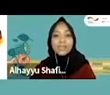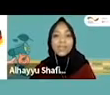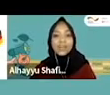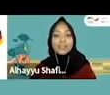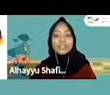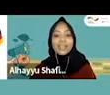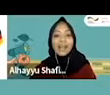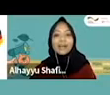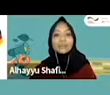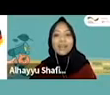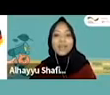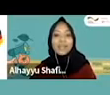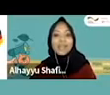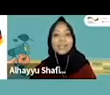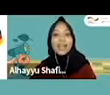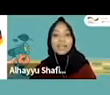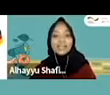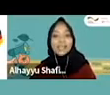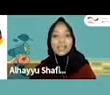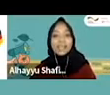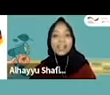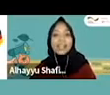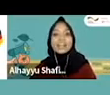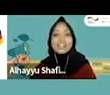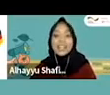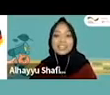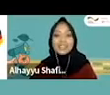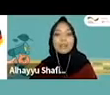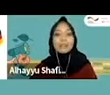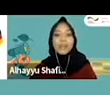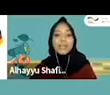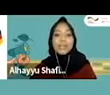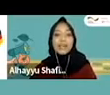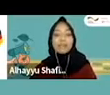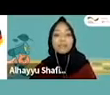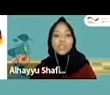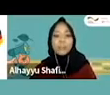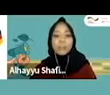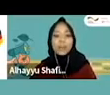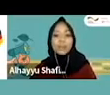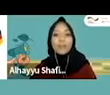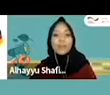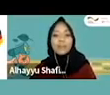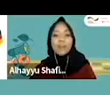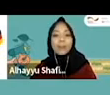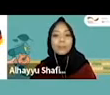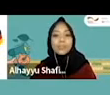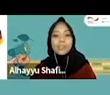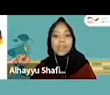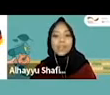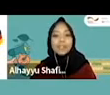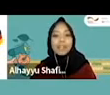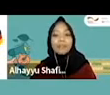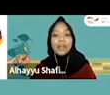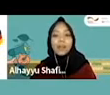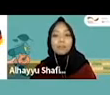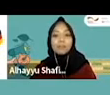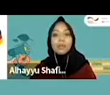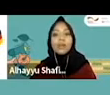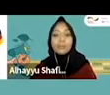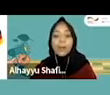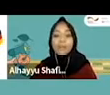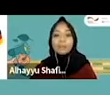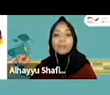Mbak Prilia Kartika Absari dari Eiffel dan selamat pagi kami ucapkan kepada para peserta yang telah